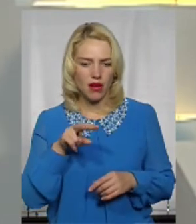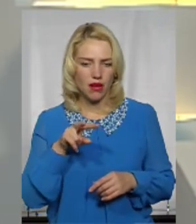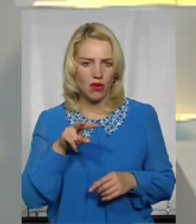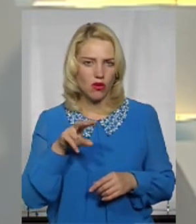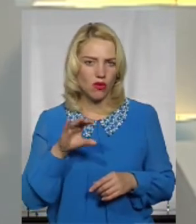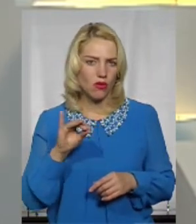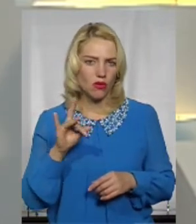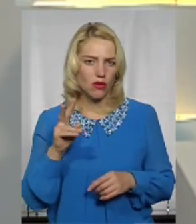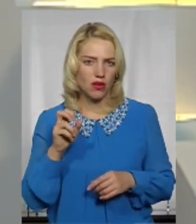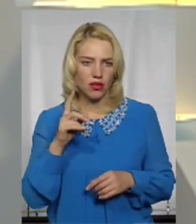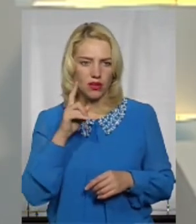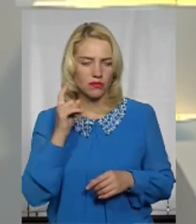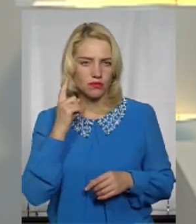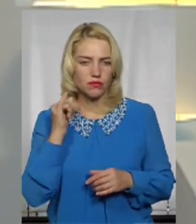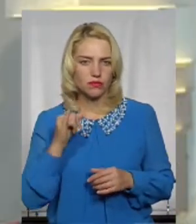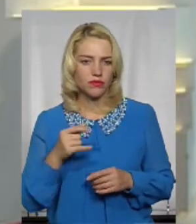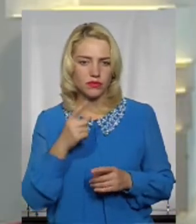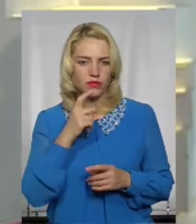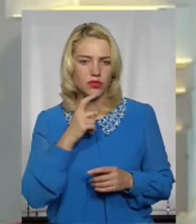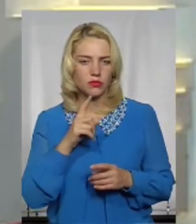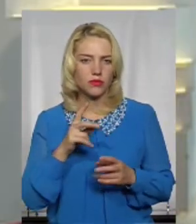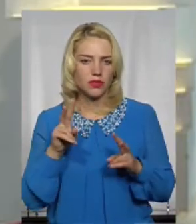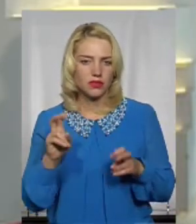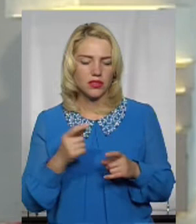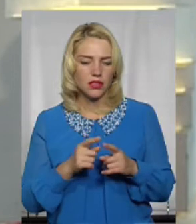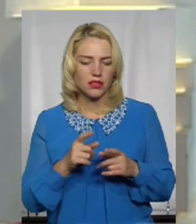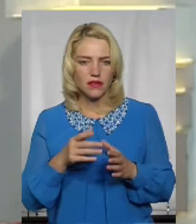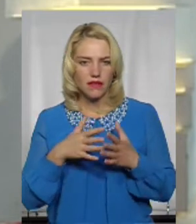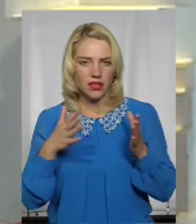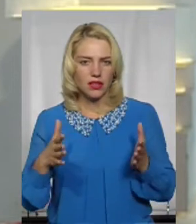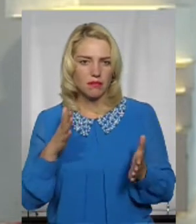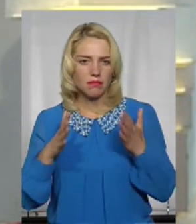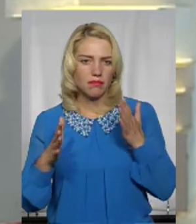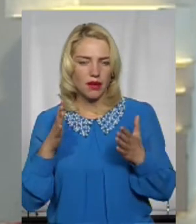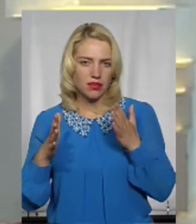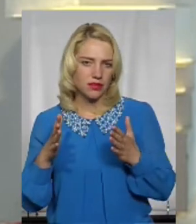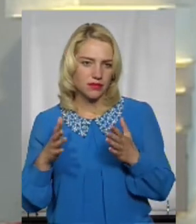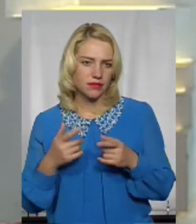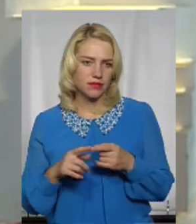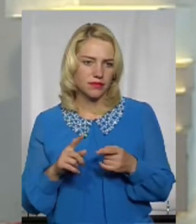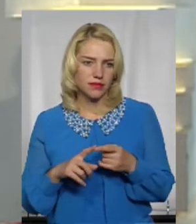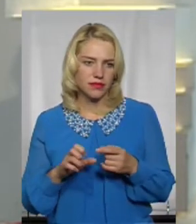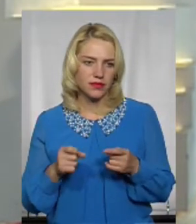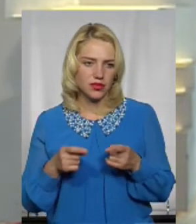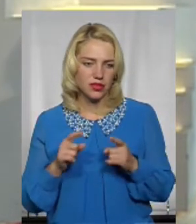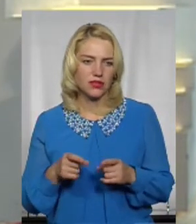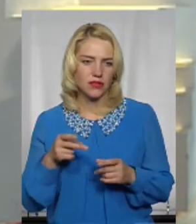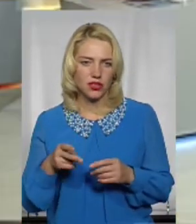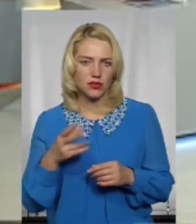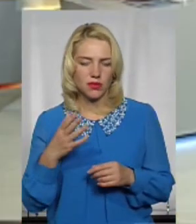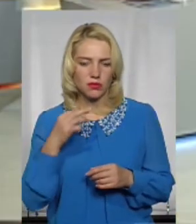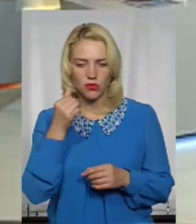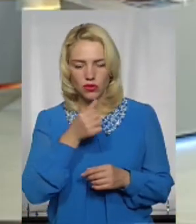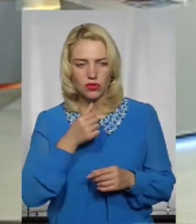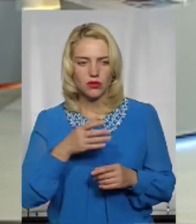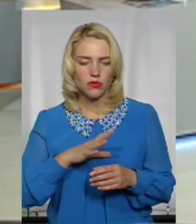великий ландшафтний парк, красивий. І дійсно, щоб у 2005 році